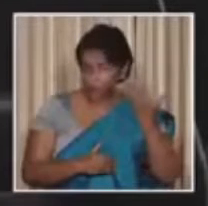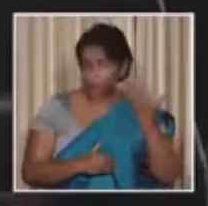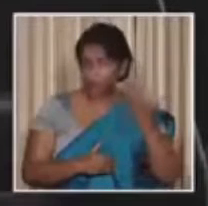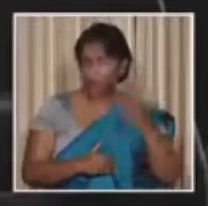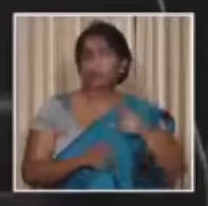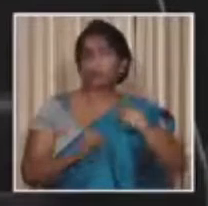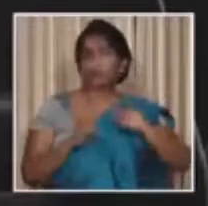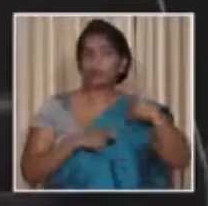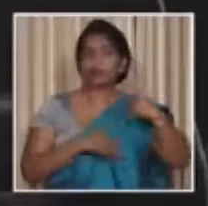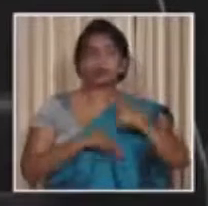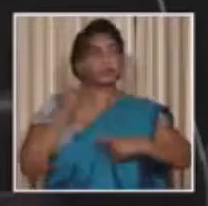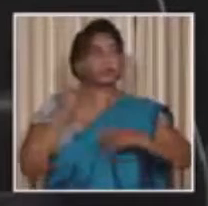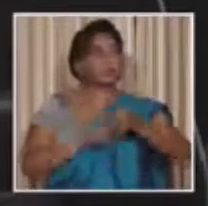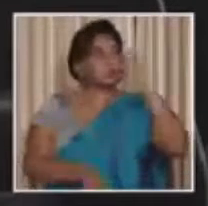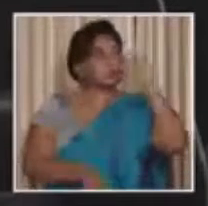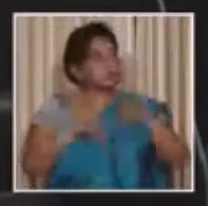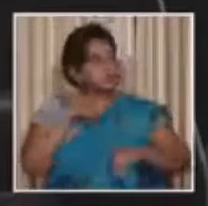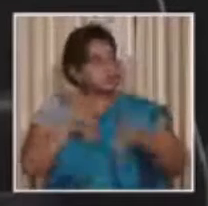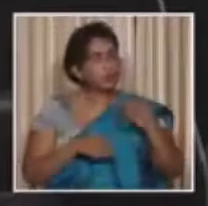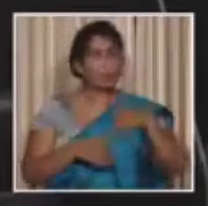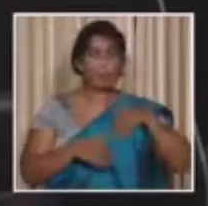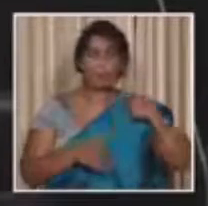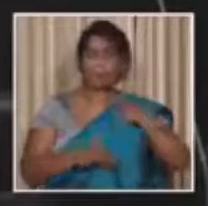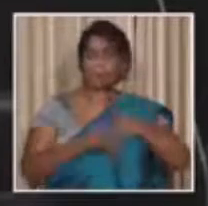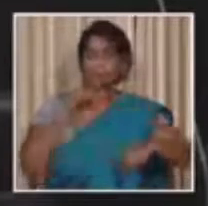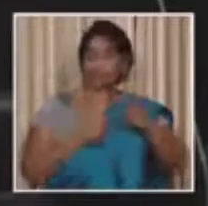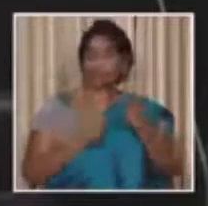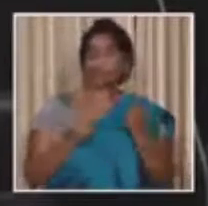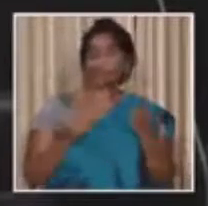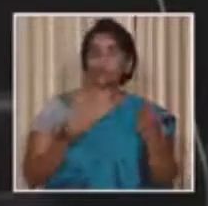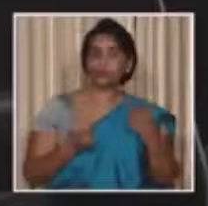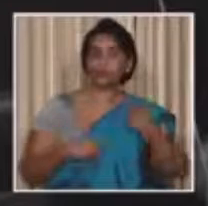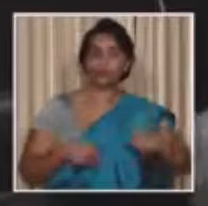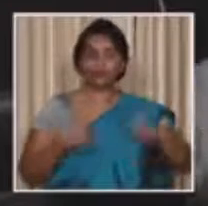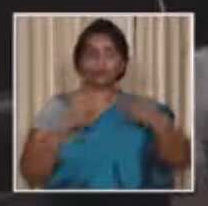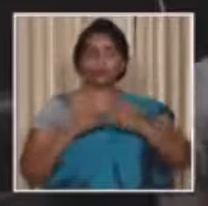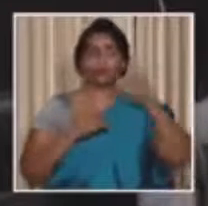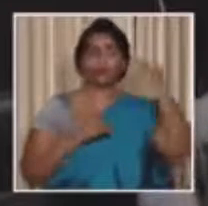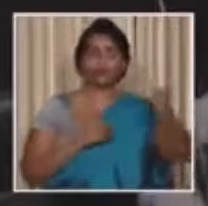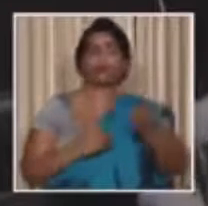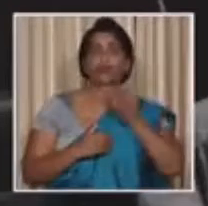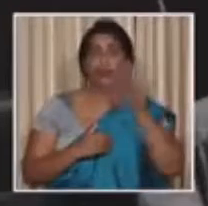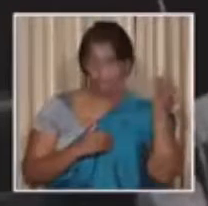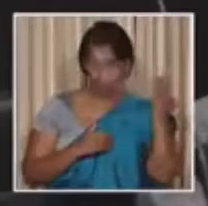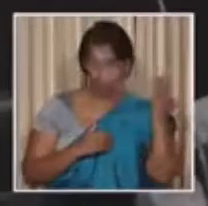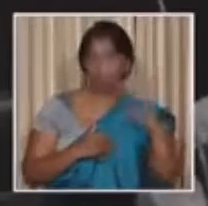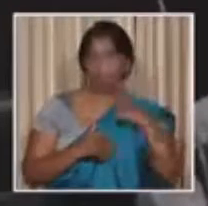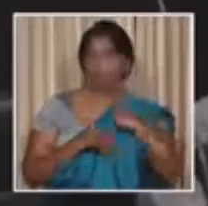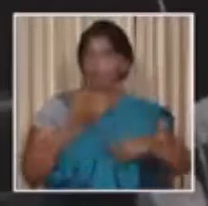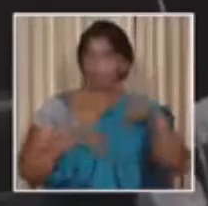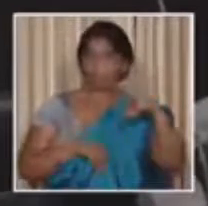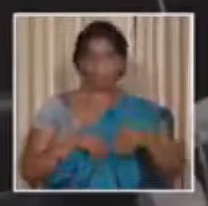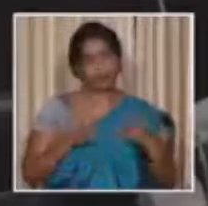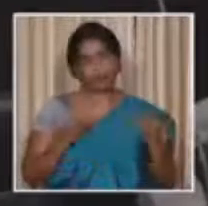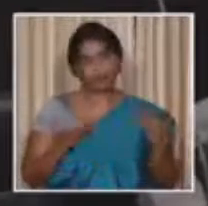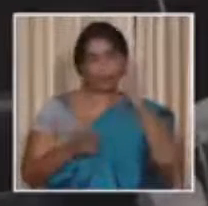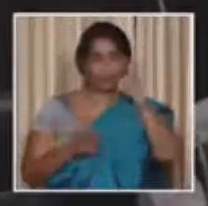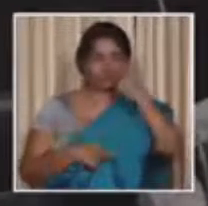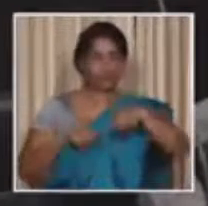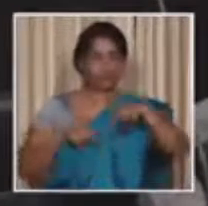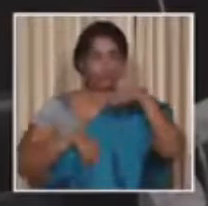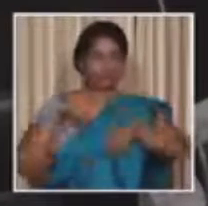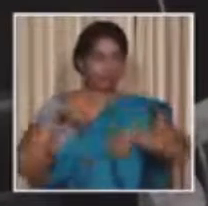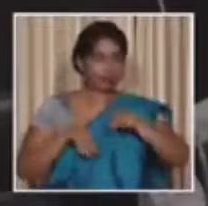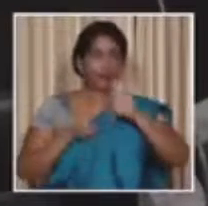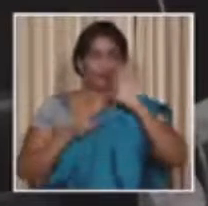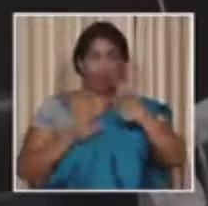ඊළඟ ජනාධිපතිවරණයක් වුණත් මහා මැතිවරණයක් වුණත් මුදල් නැහැ කියන තර්කයේ මත කල් දාන්න පුළුවන් වෙනවා මහා මැතිවරණයක් නම් බෑ ජනමත විචාරණකින් හිතරව කල් දාන්න